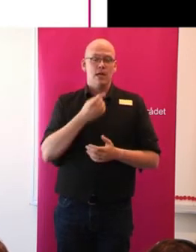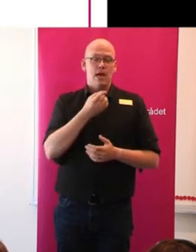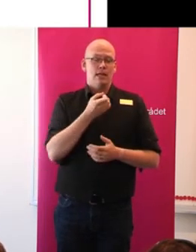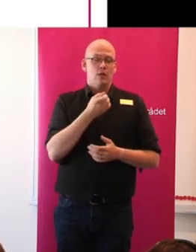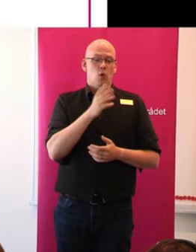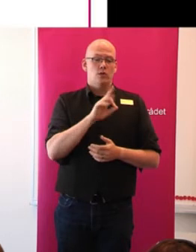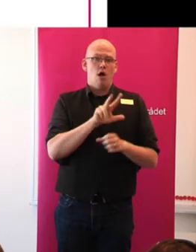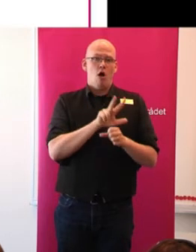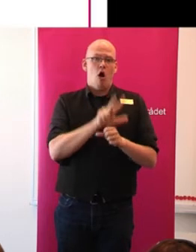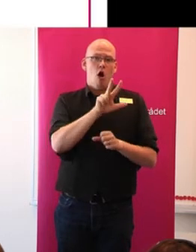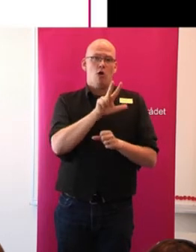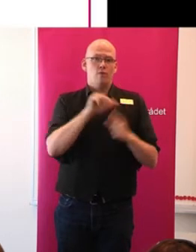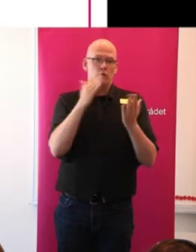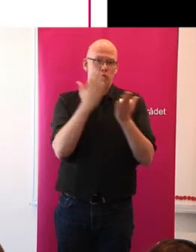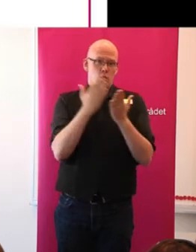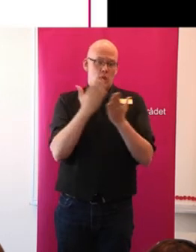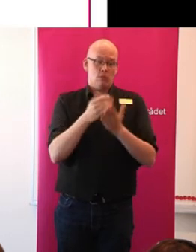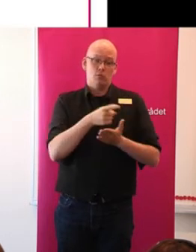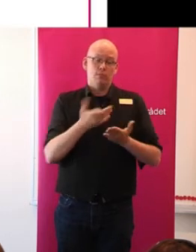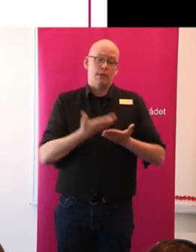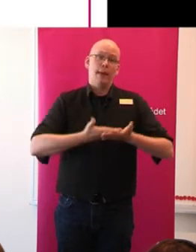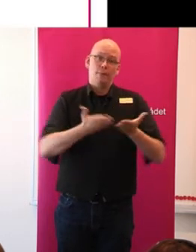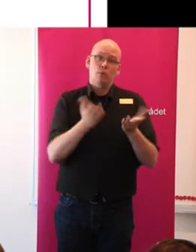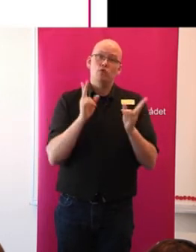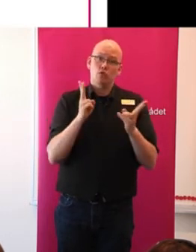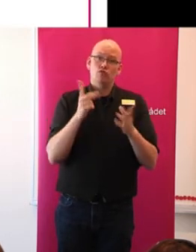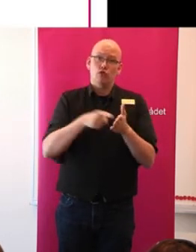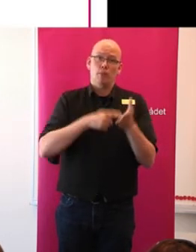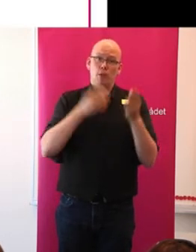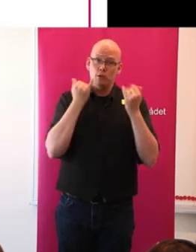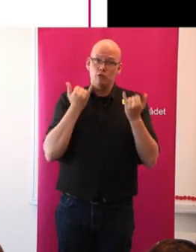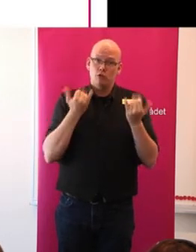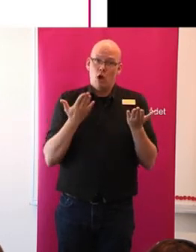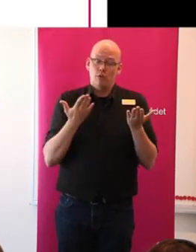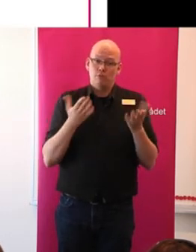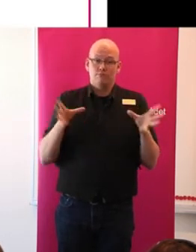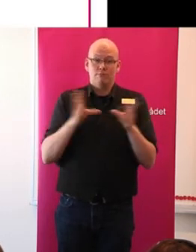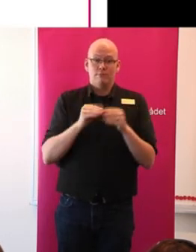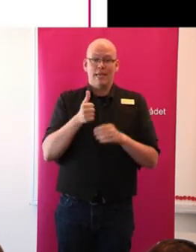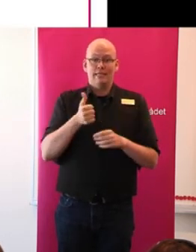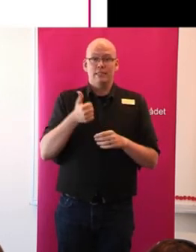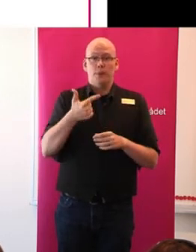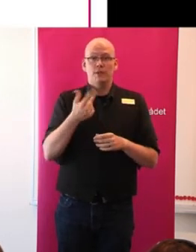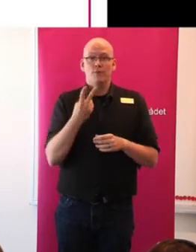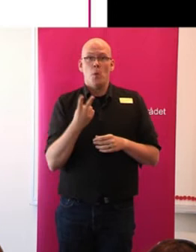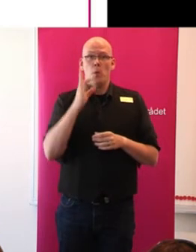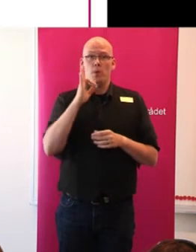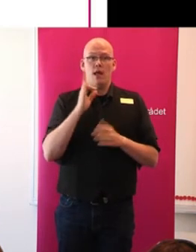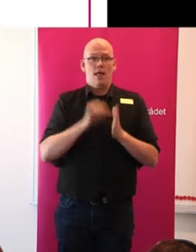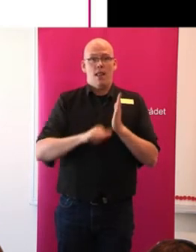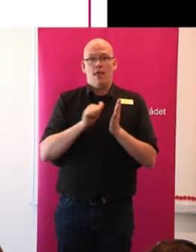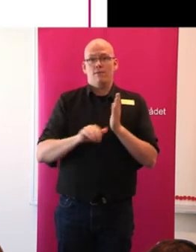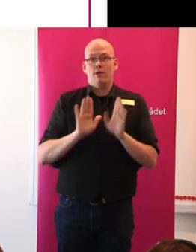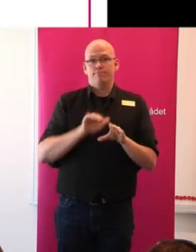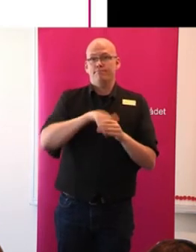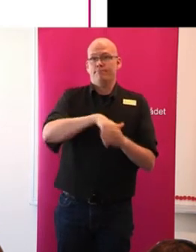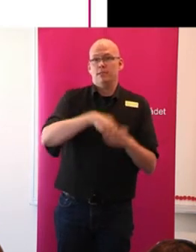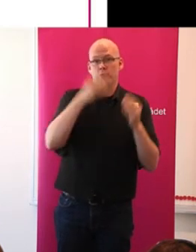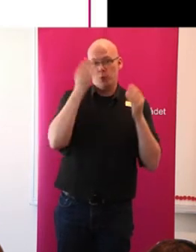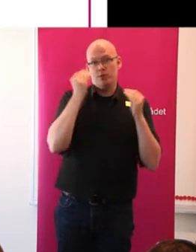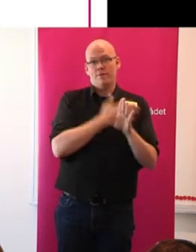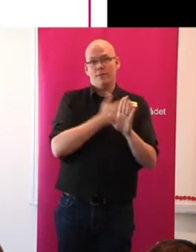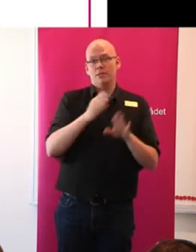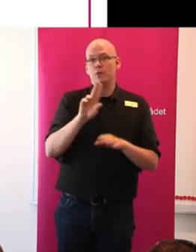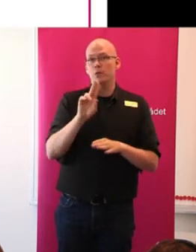118 folkhögskolor erbjuder den här kursen idag och det är 6 200 elever som har gått det hittills